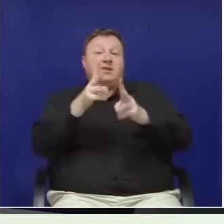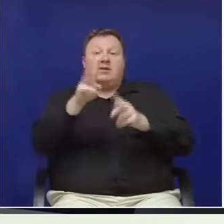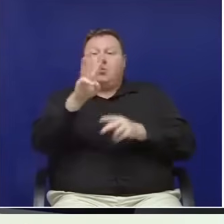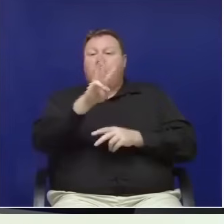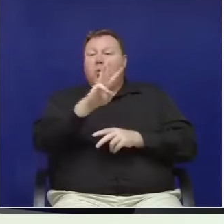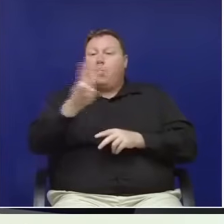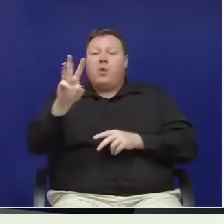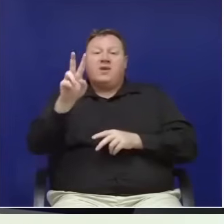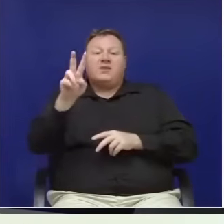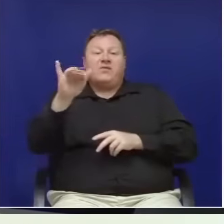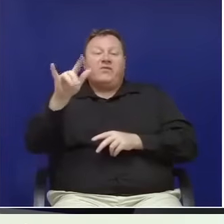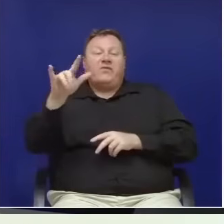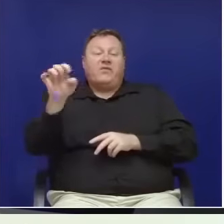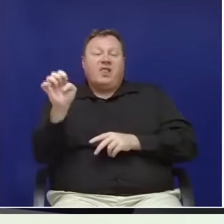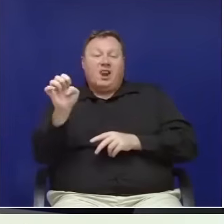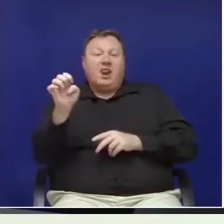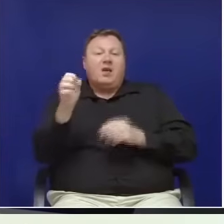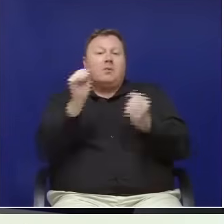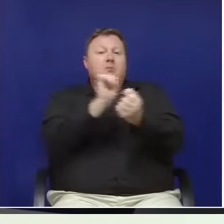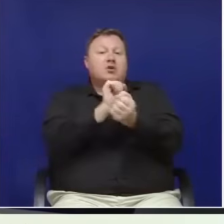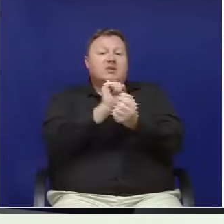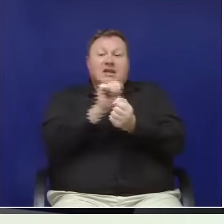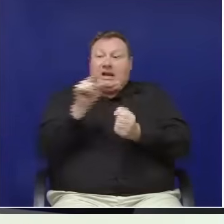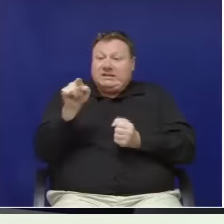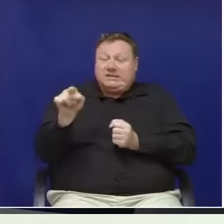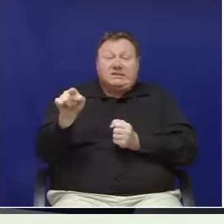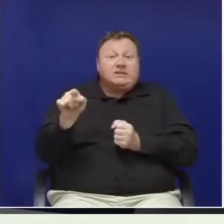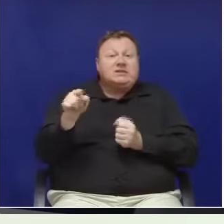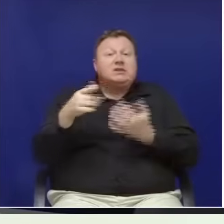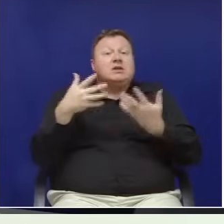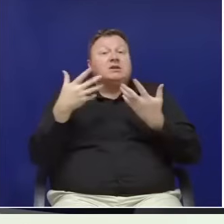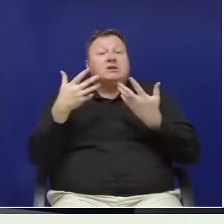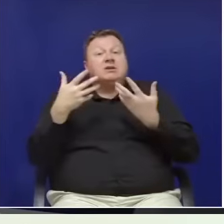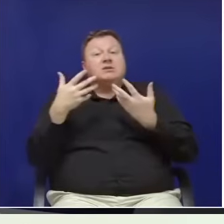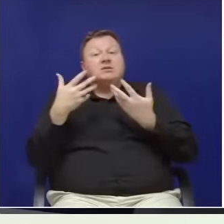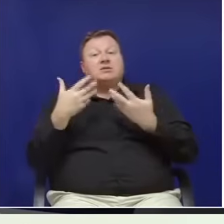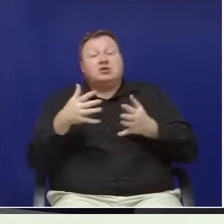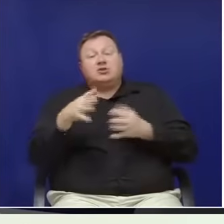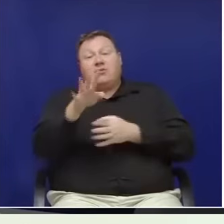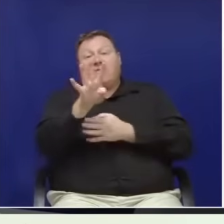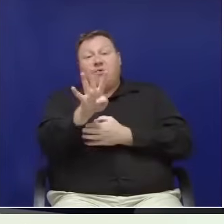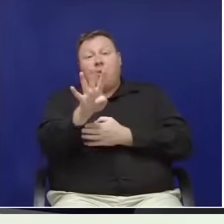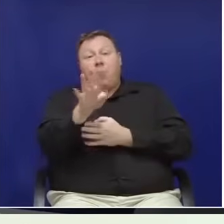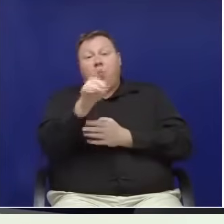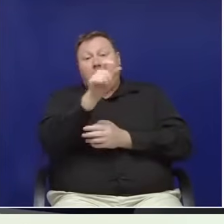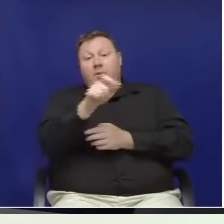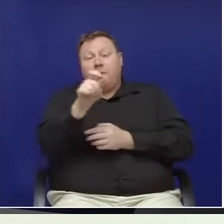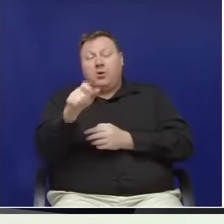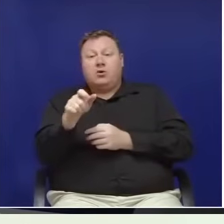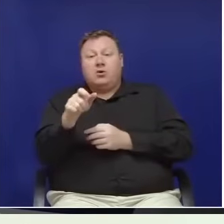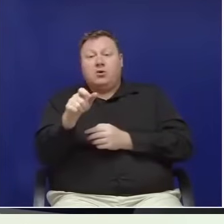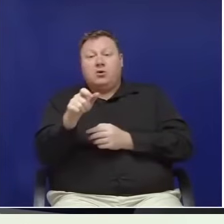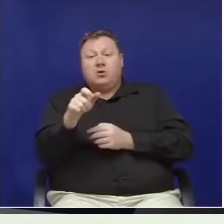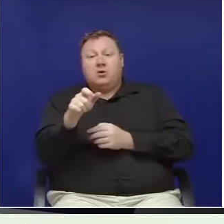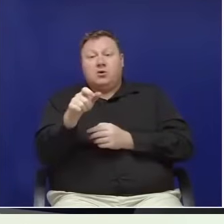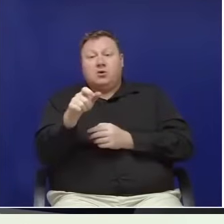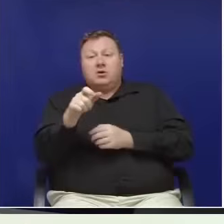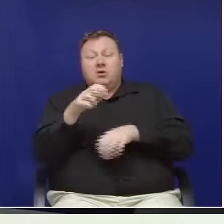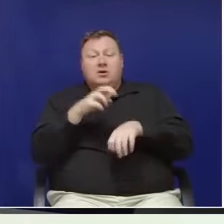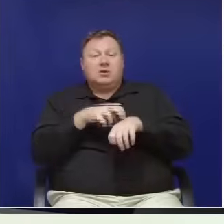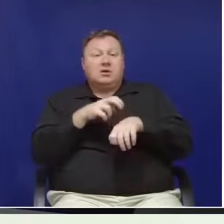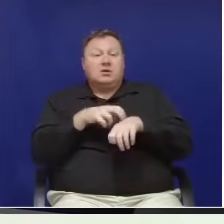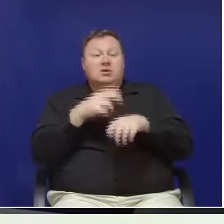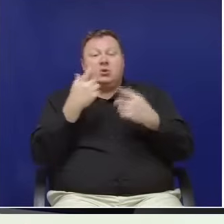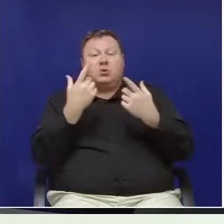korrektiewe sentrum en 4 bewakers moes toesig hou oor meer as 600